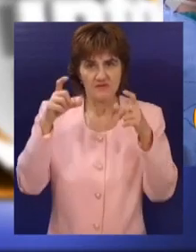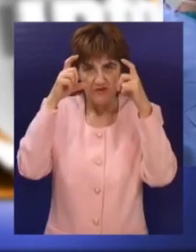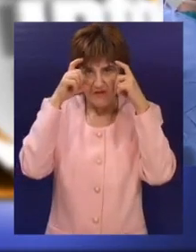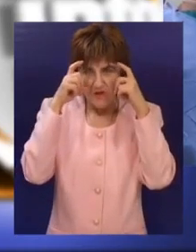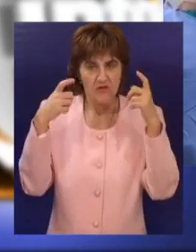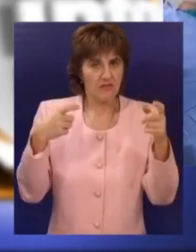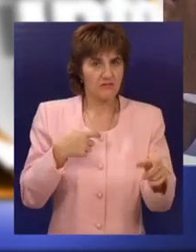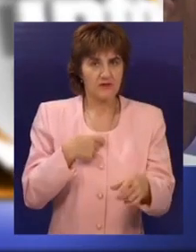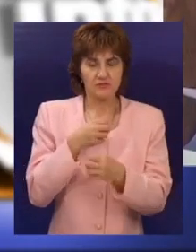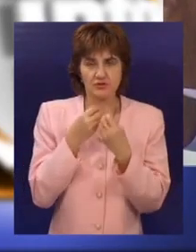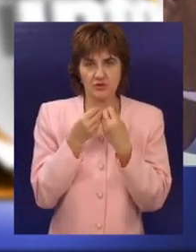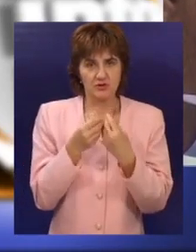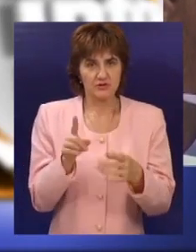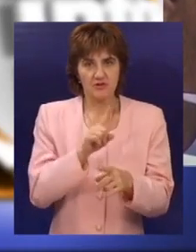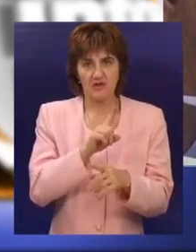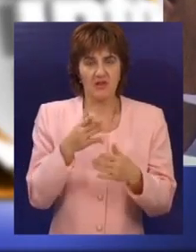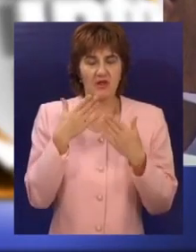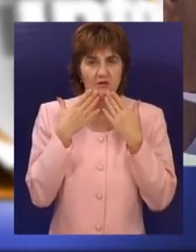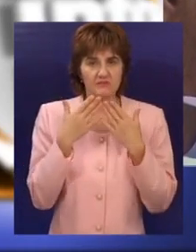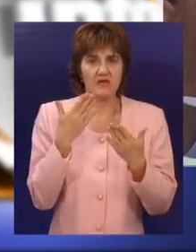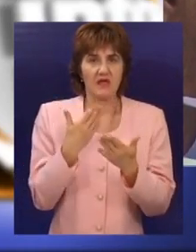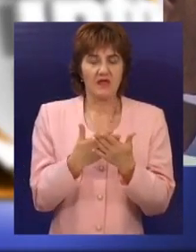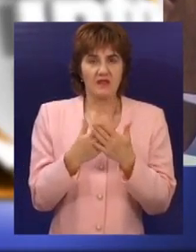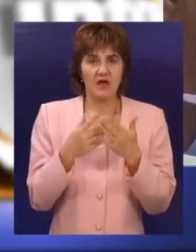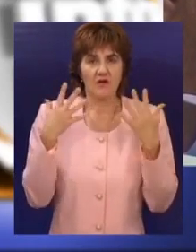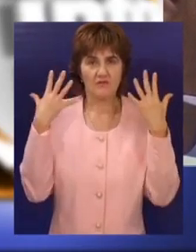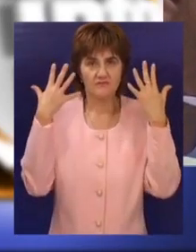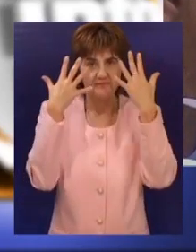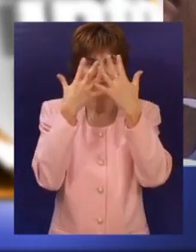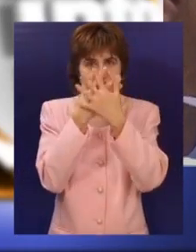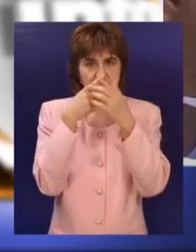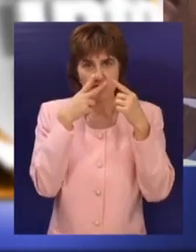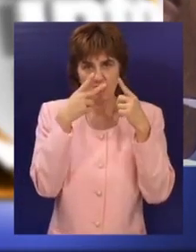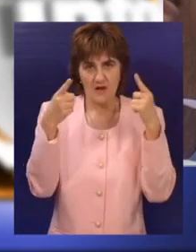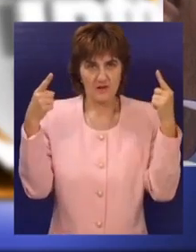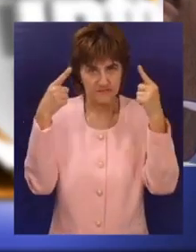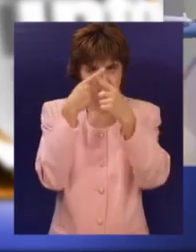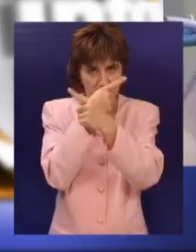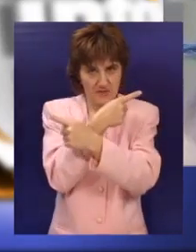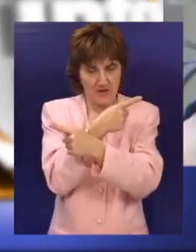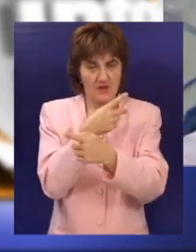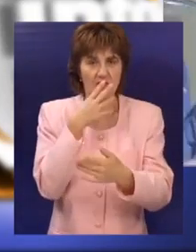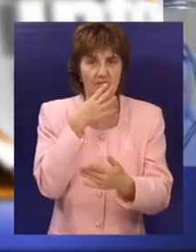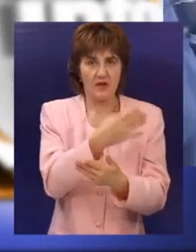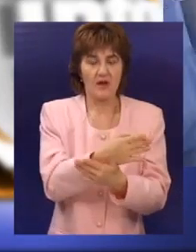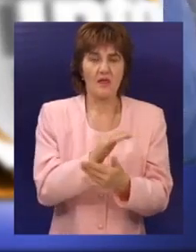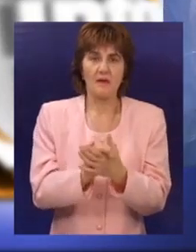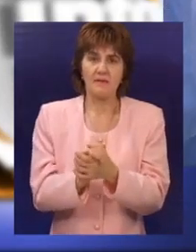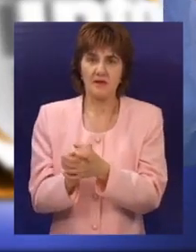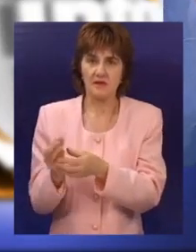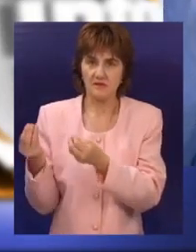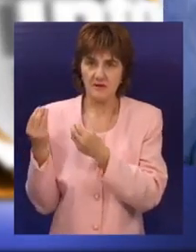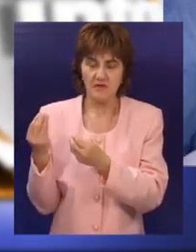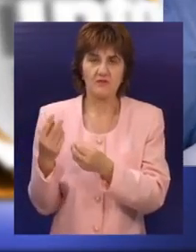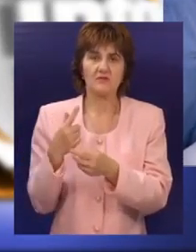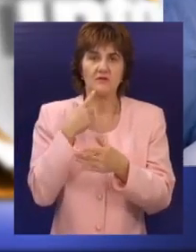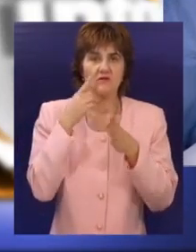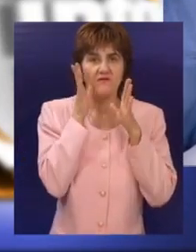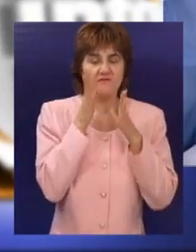i sa naočarima, ali mu se u posljednje vreme vid sve više pogoršavao. Za kuću zdravlja saznao je preko prijatelja